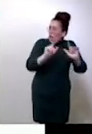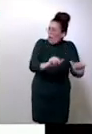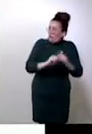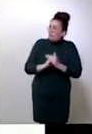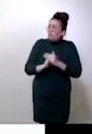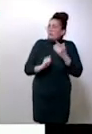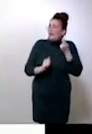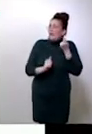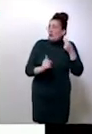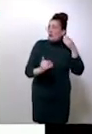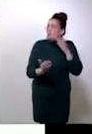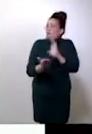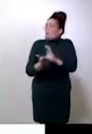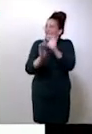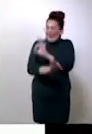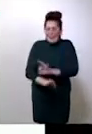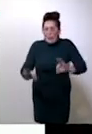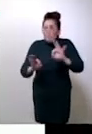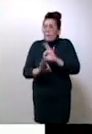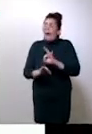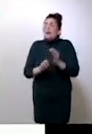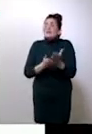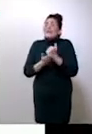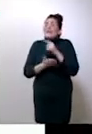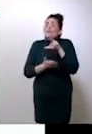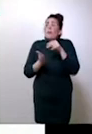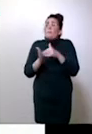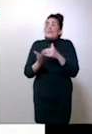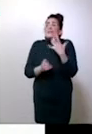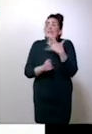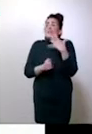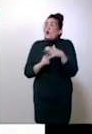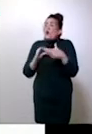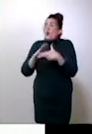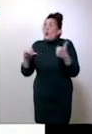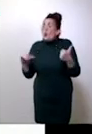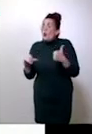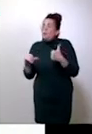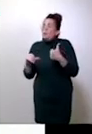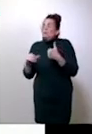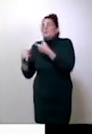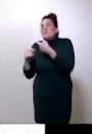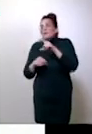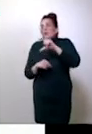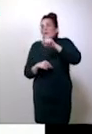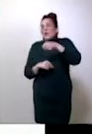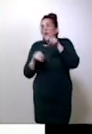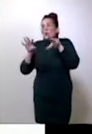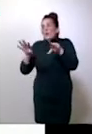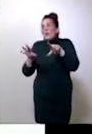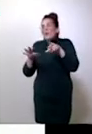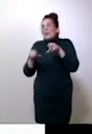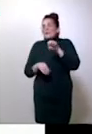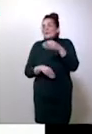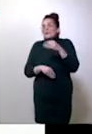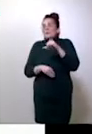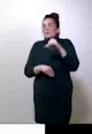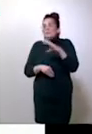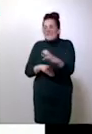avec 3 500 € de revenus, ce qui fait 2,8 SMIC, leur capacité d'achat est de 260 à 280